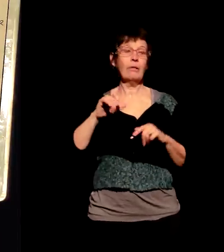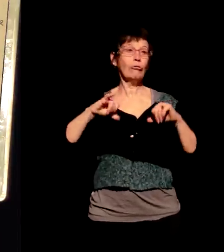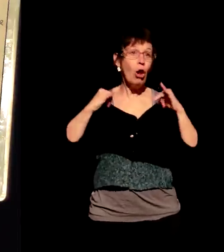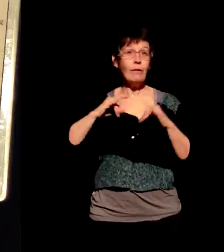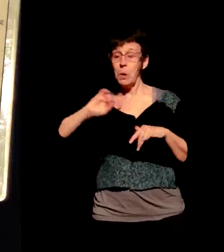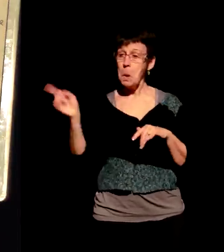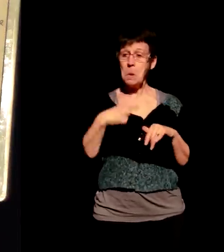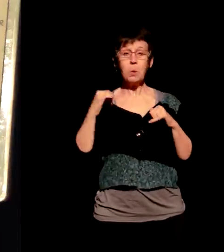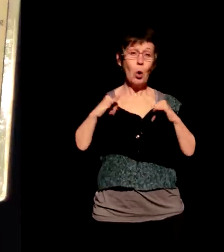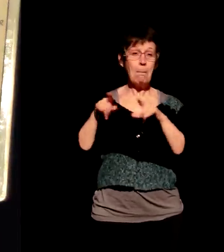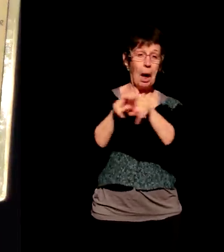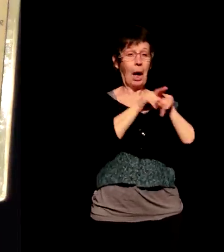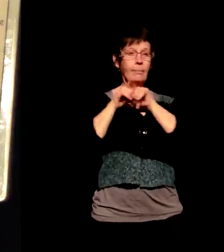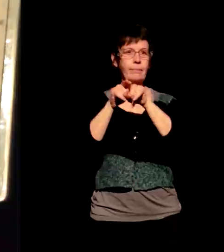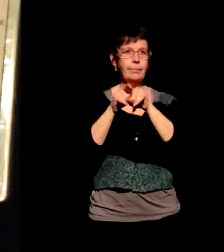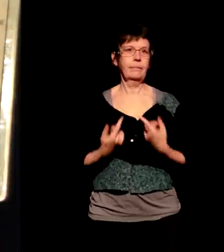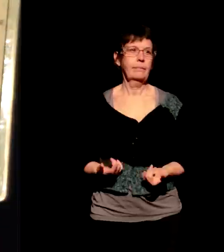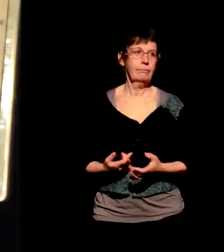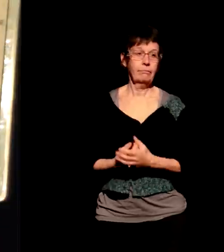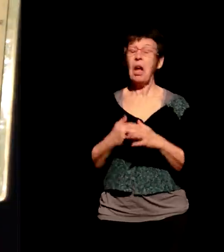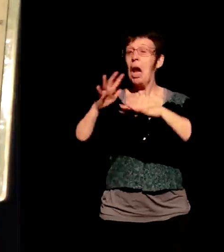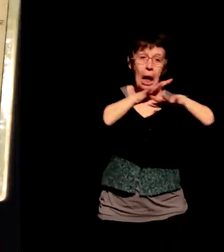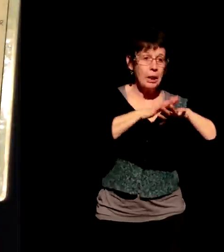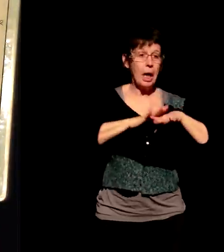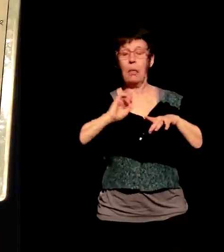les jeunes de quartier, les quartiers, bon, enfin, bref, il y en aurait beaucoup.